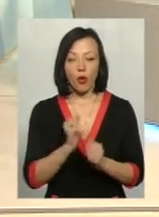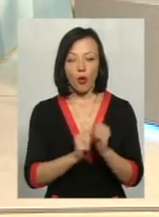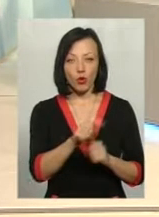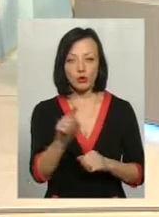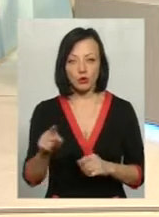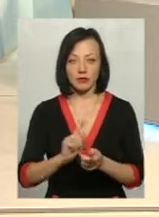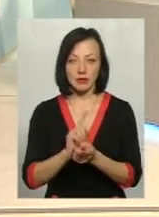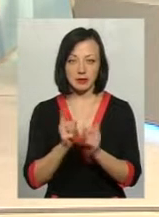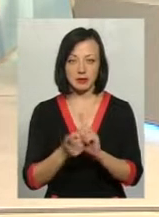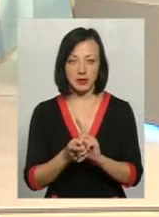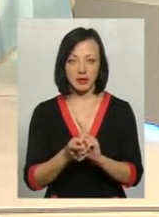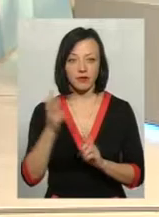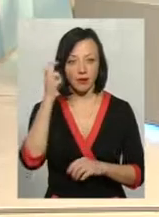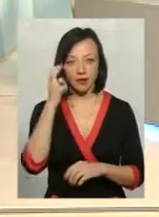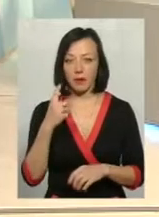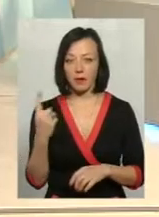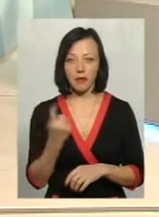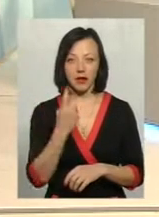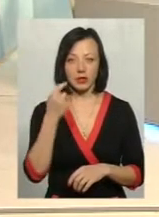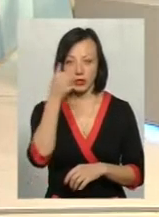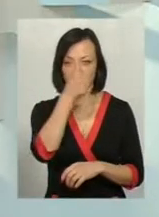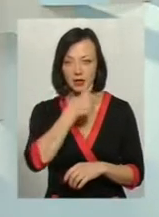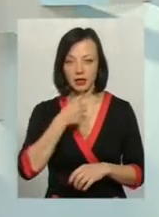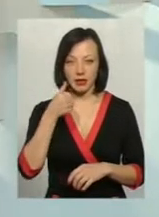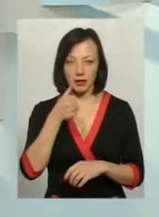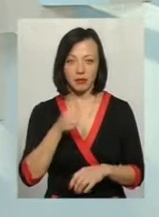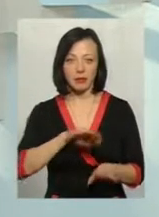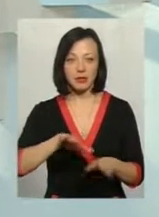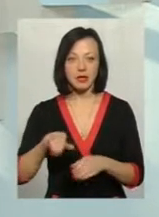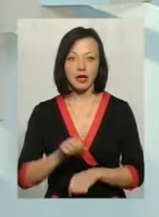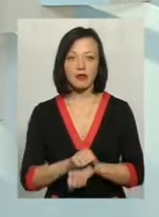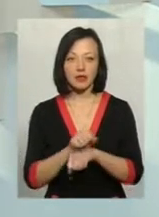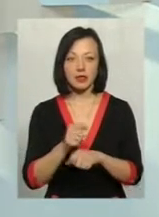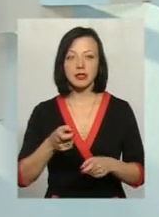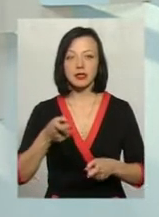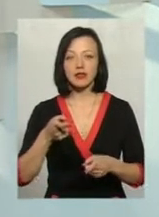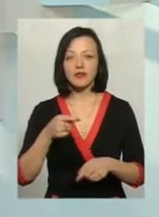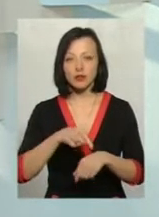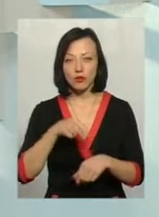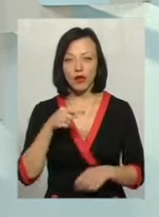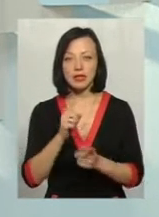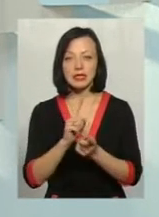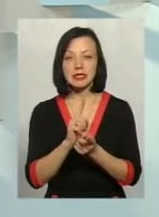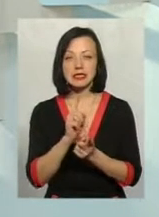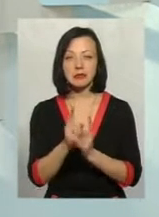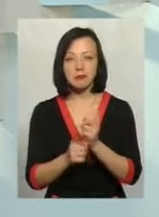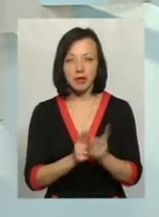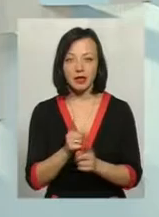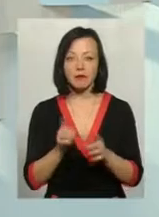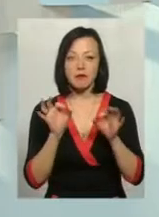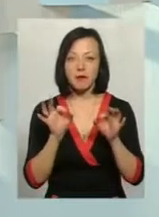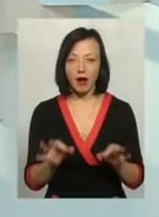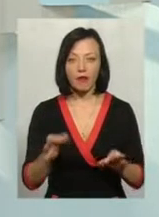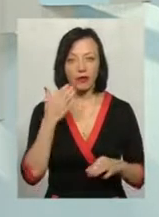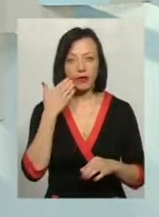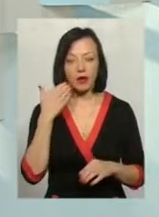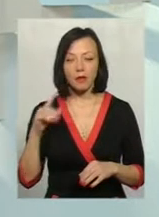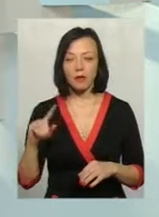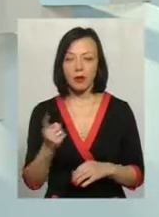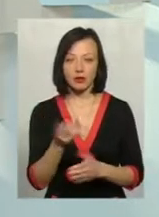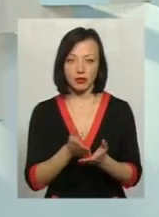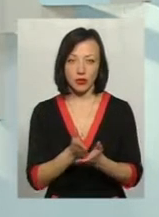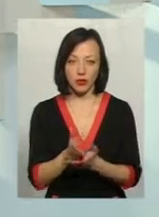працюючи в Києві вже не перший рік навіть після революції змін, відчуваємо, що зміни реальні, легше і правильніше. І єдиний можливий шлях почати в